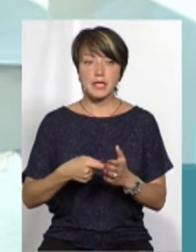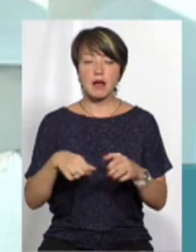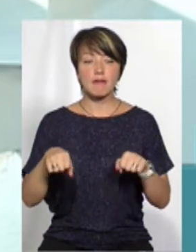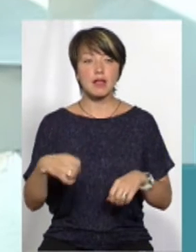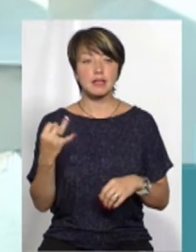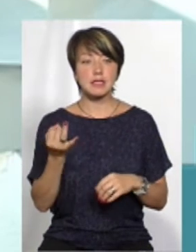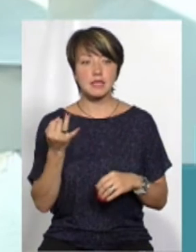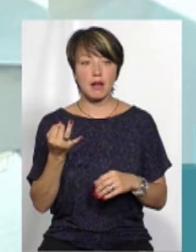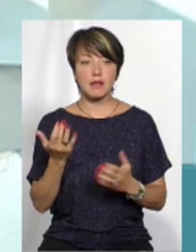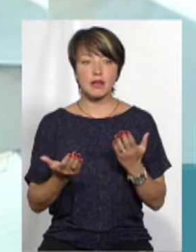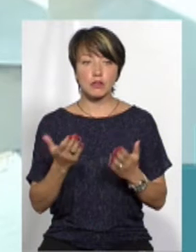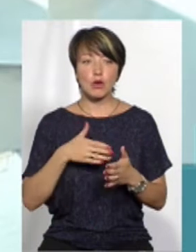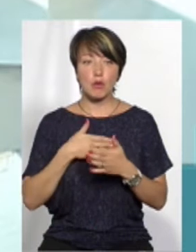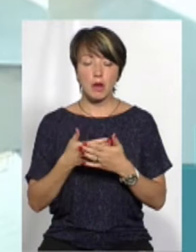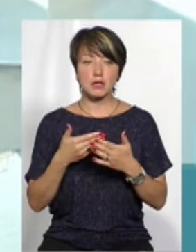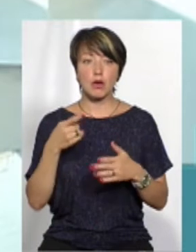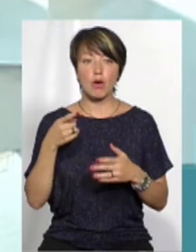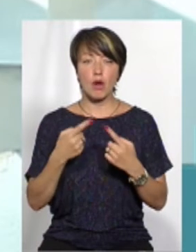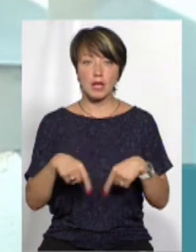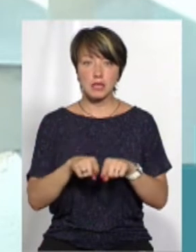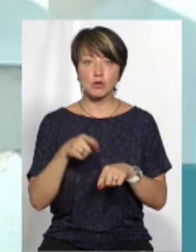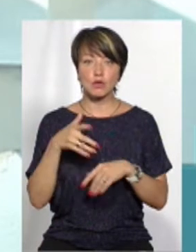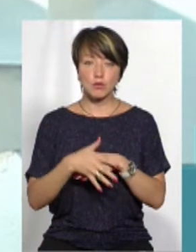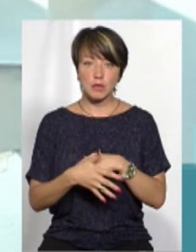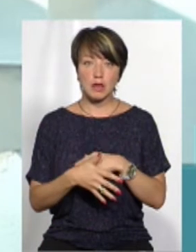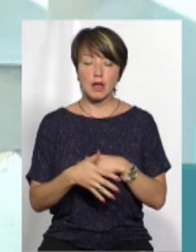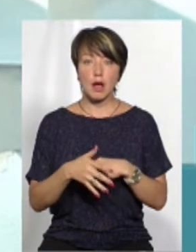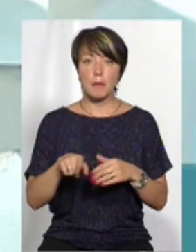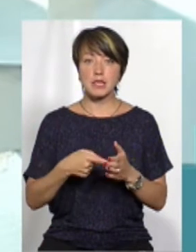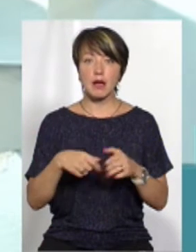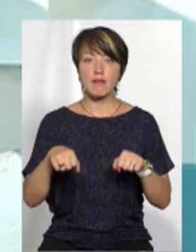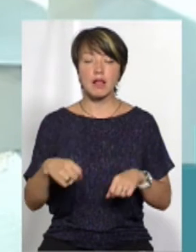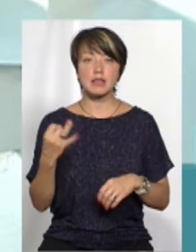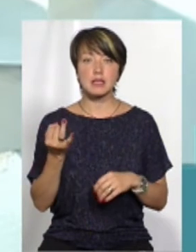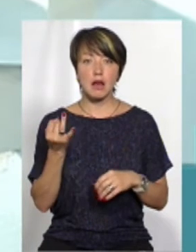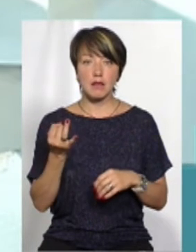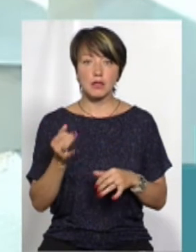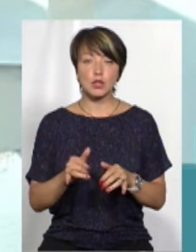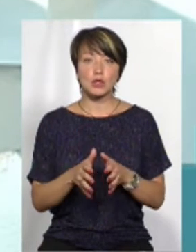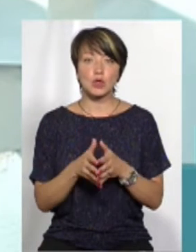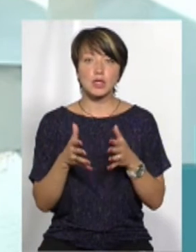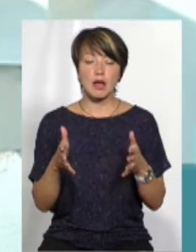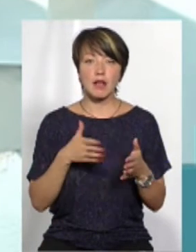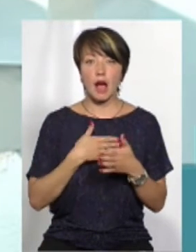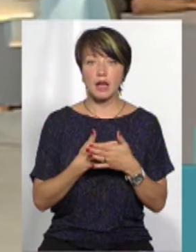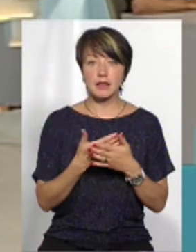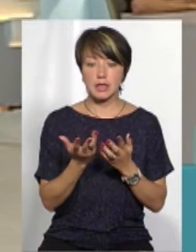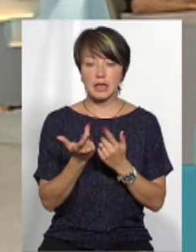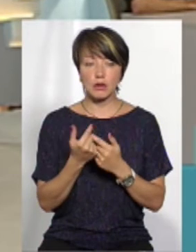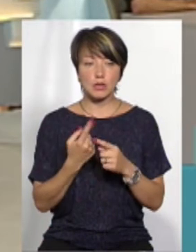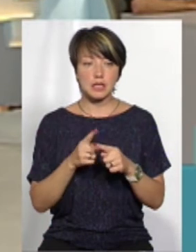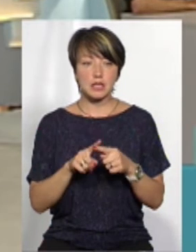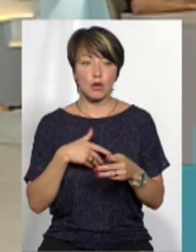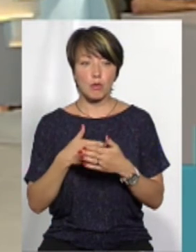влада зацікавлена, якщо от громадські організації зрозуміли, чим зацікавлені, то міська влада зацікавлена в зростанні активності і кількості цих